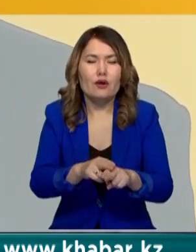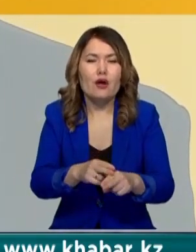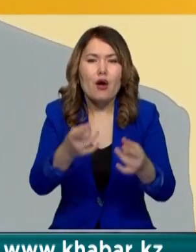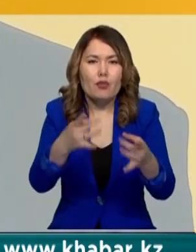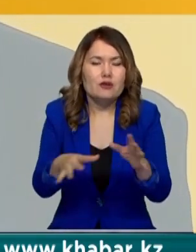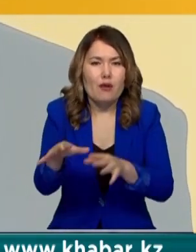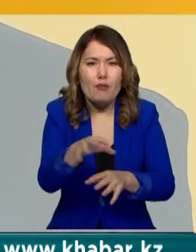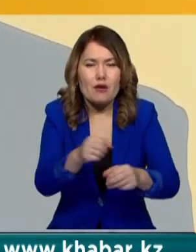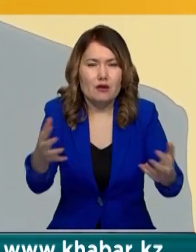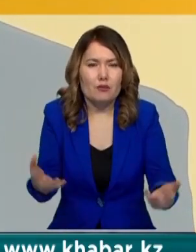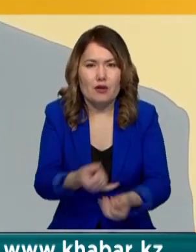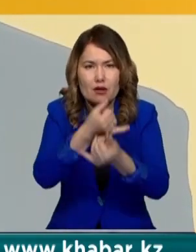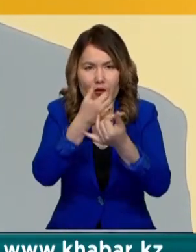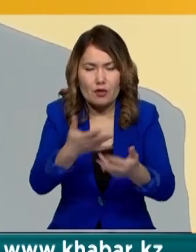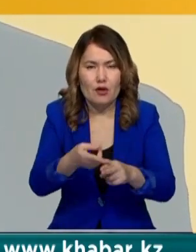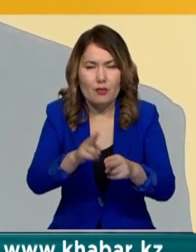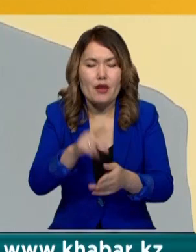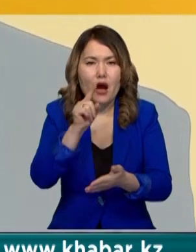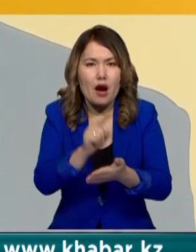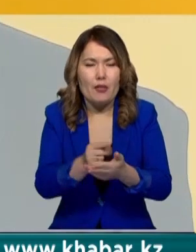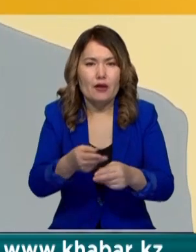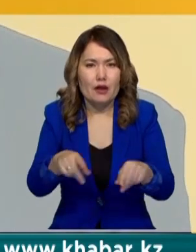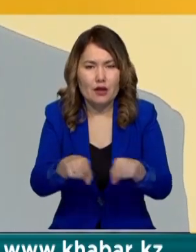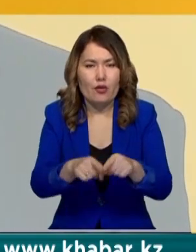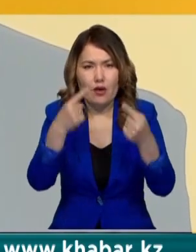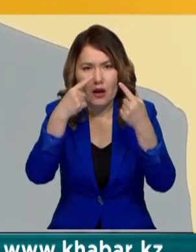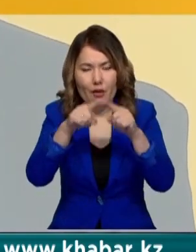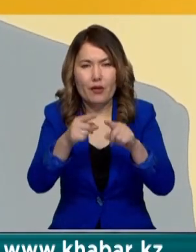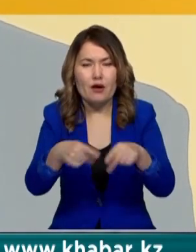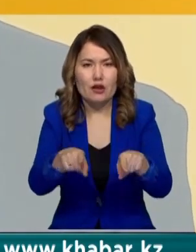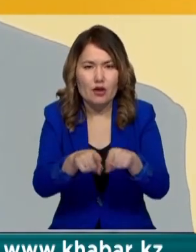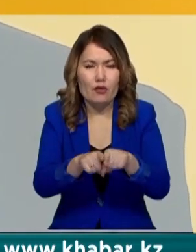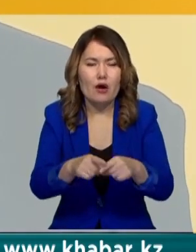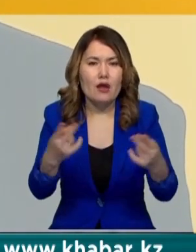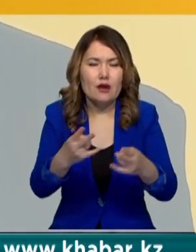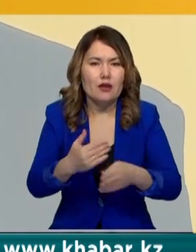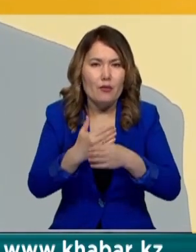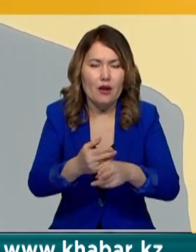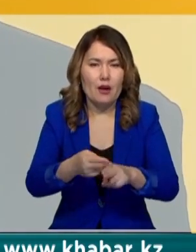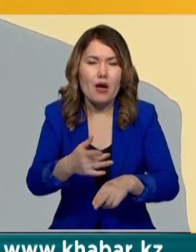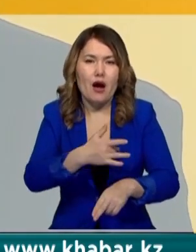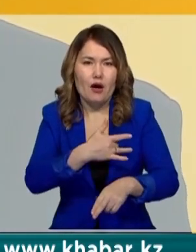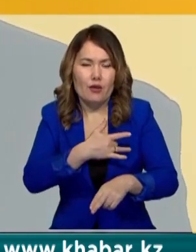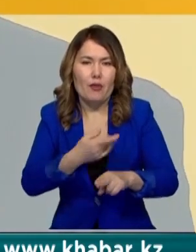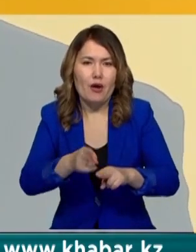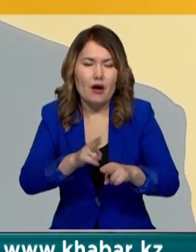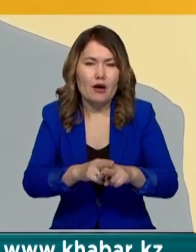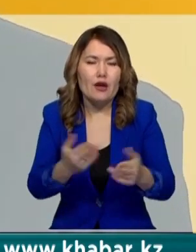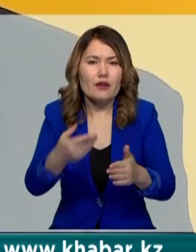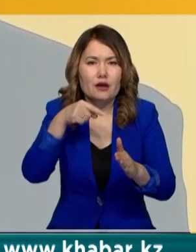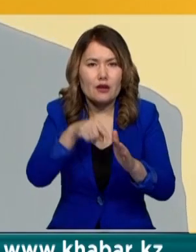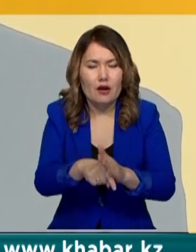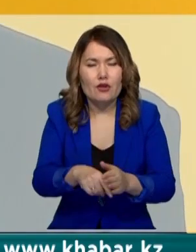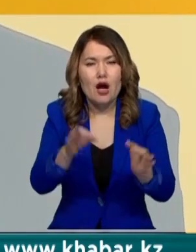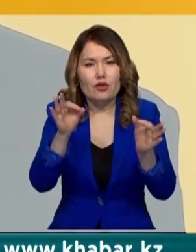арашалап қалмайтынымызды түсіну керек. Міндетті түрде дефибрилляторды іске қосқан жөн. Себебі сіз адамның кеуде тұсын қай тереңдікте, дұрыс